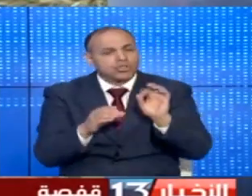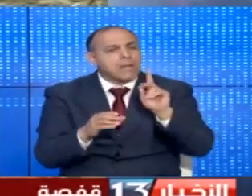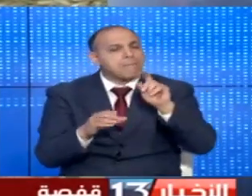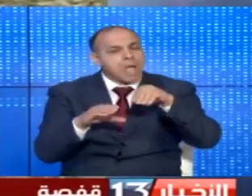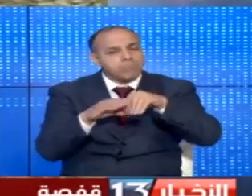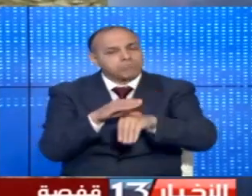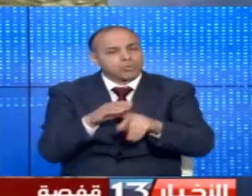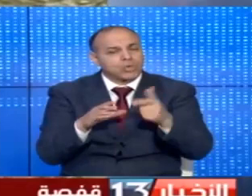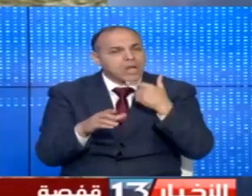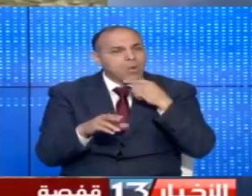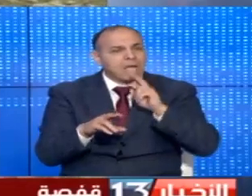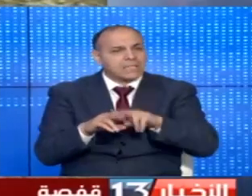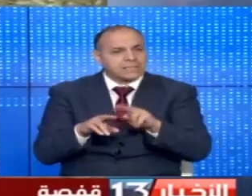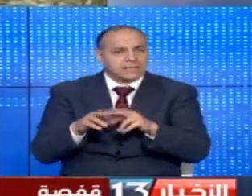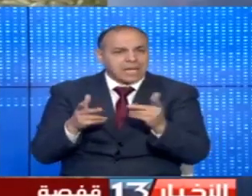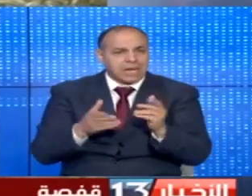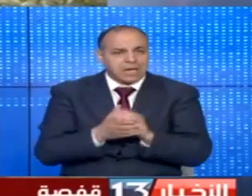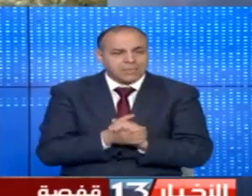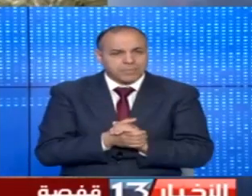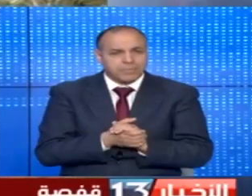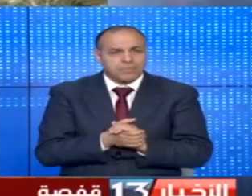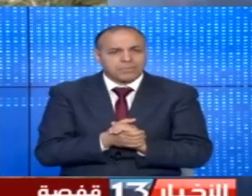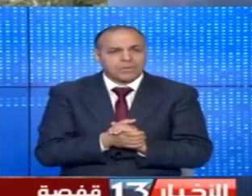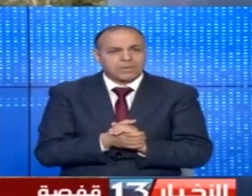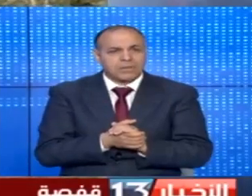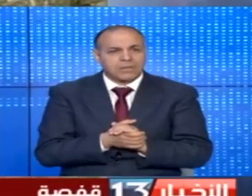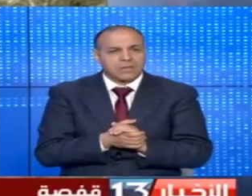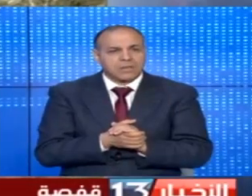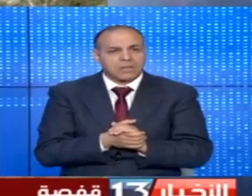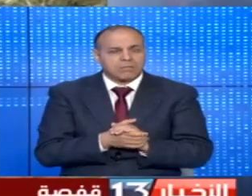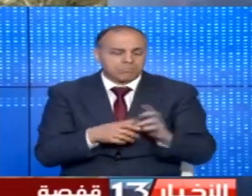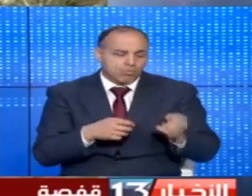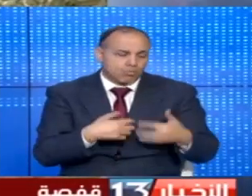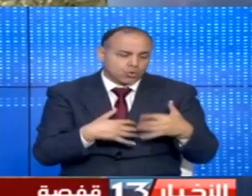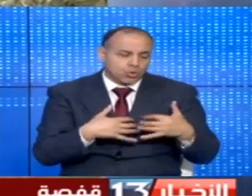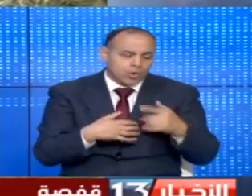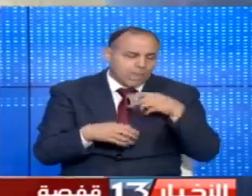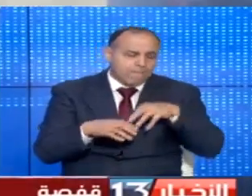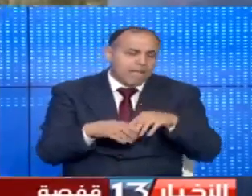ويصلح المعده المعدات